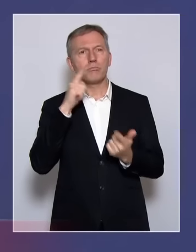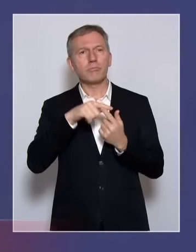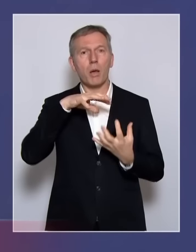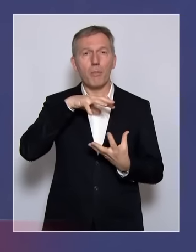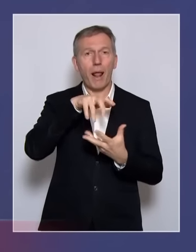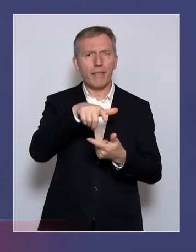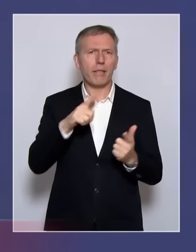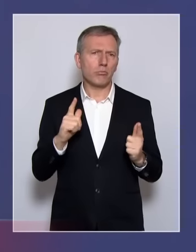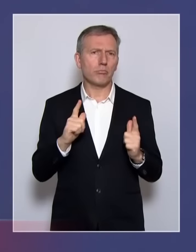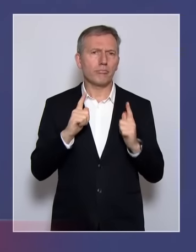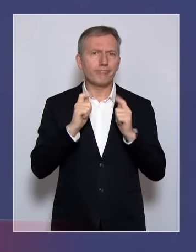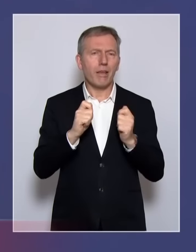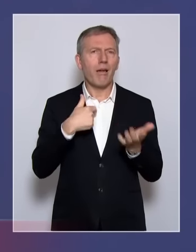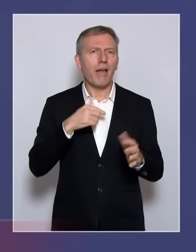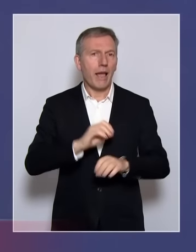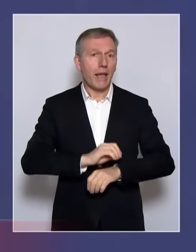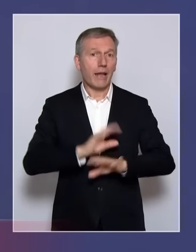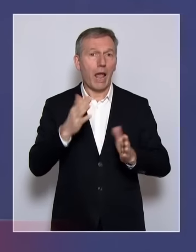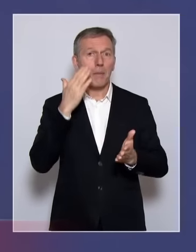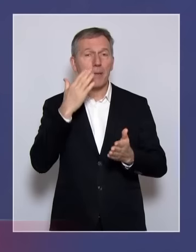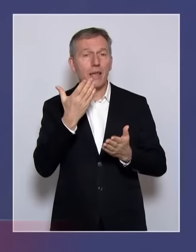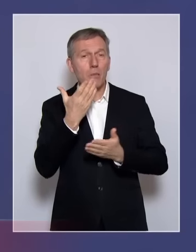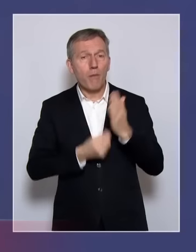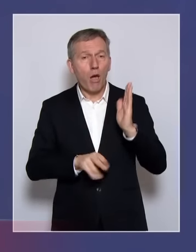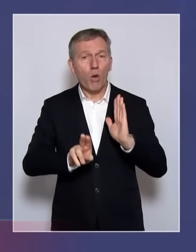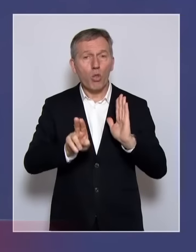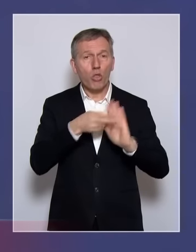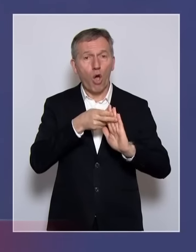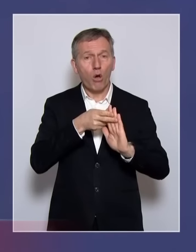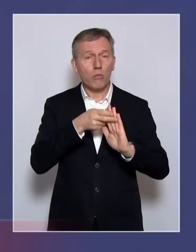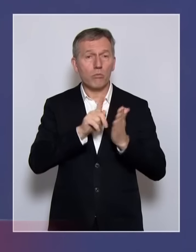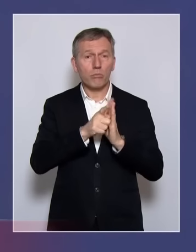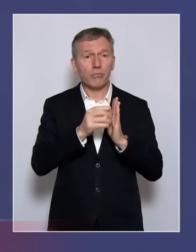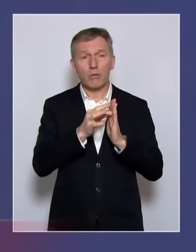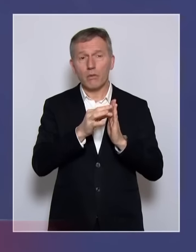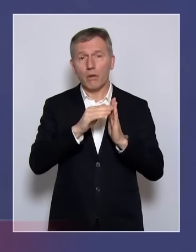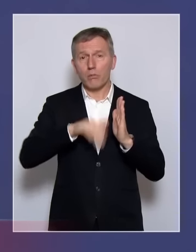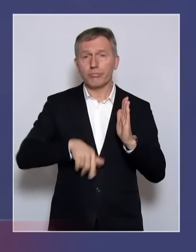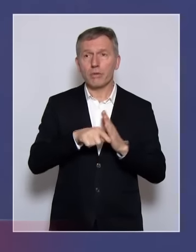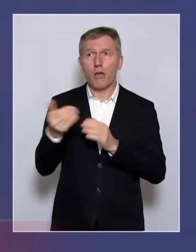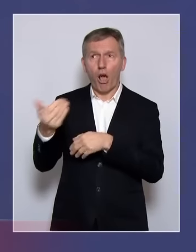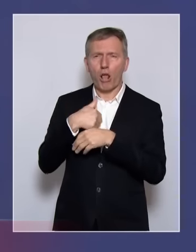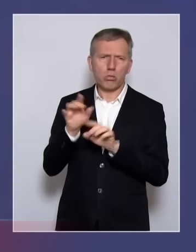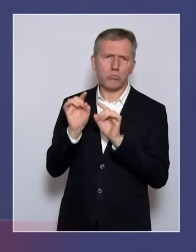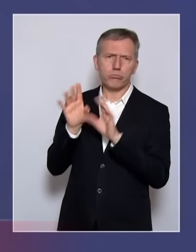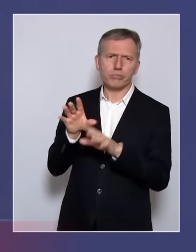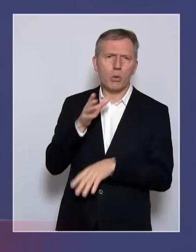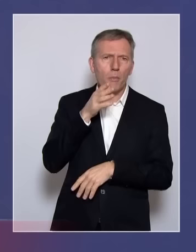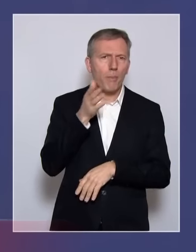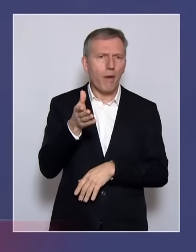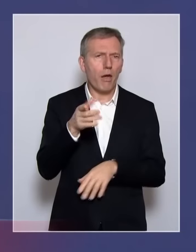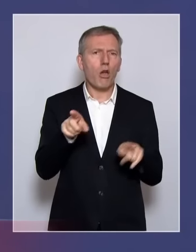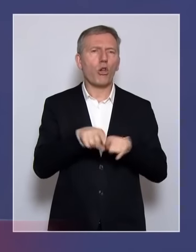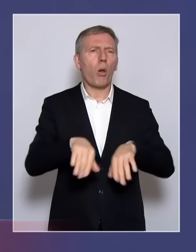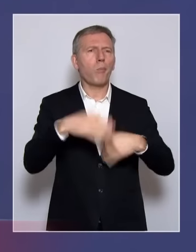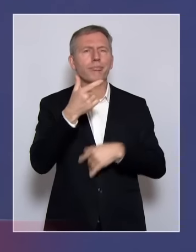Et soyons clairs, si un bien ne respecte pas les normes clés, alors il ne doit pas pouvoir entrer sur le sol de l'Union comme si de rien